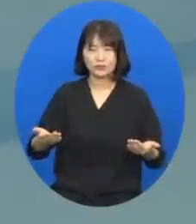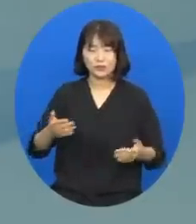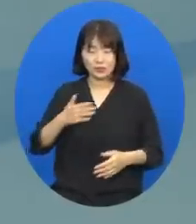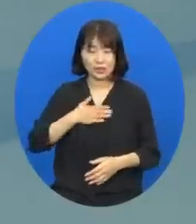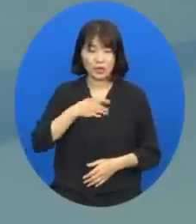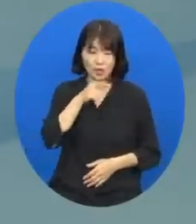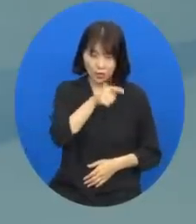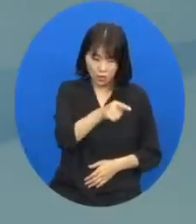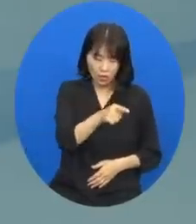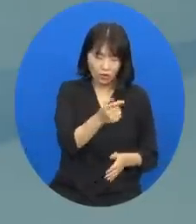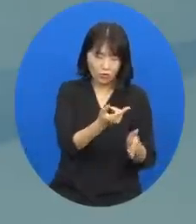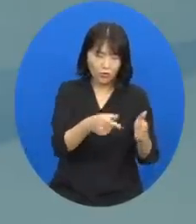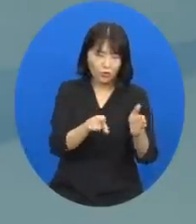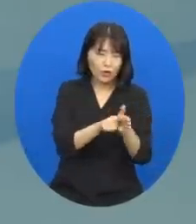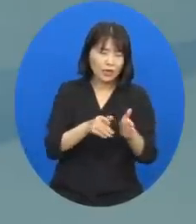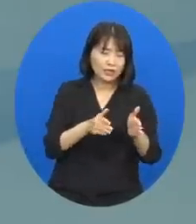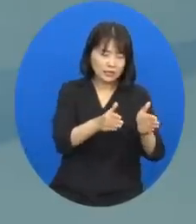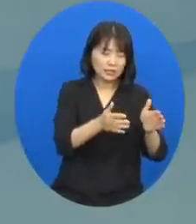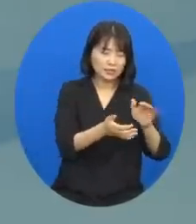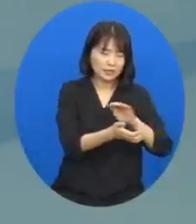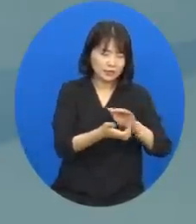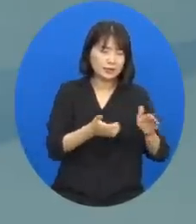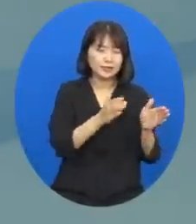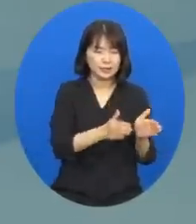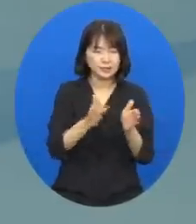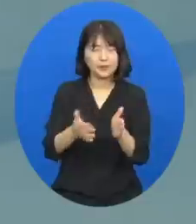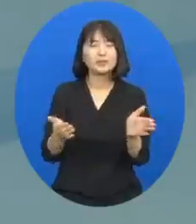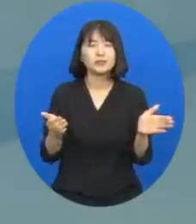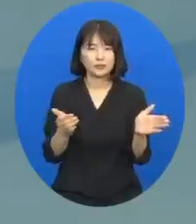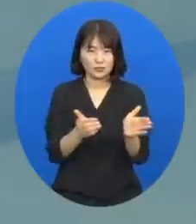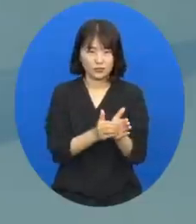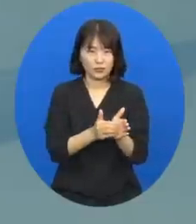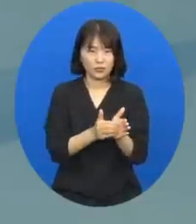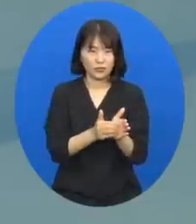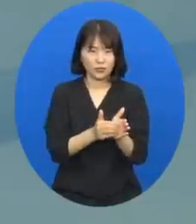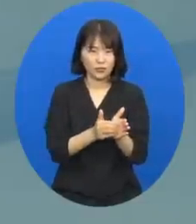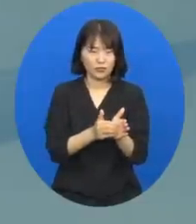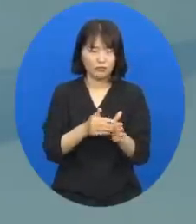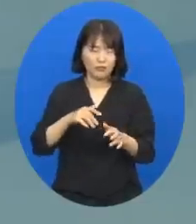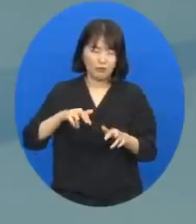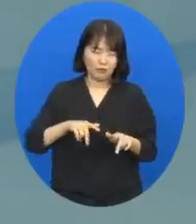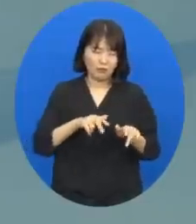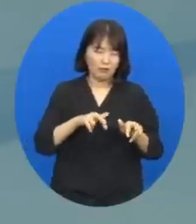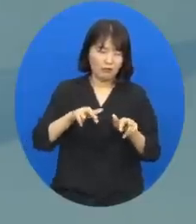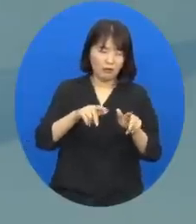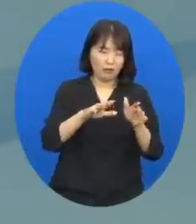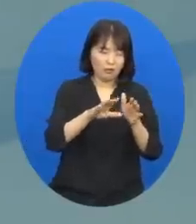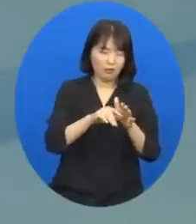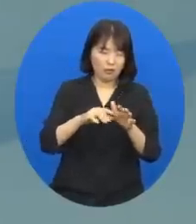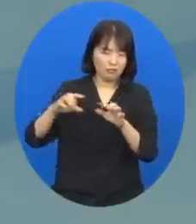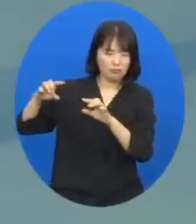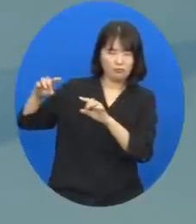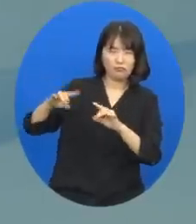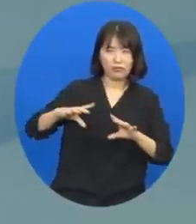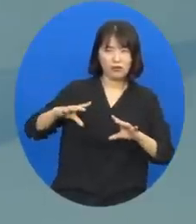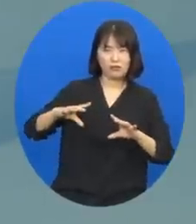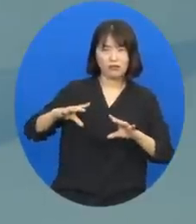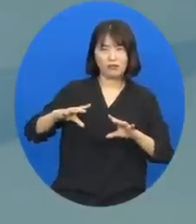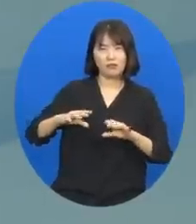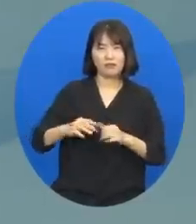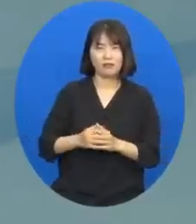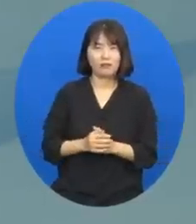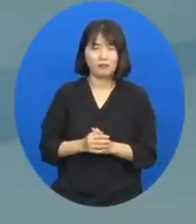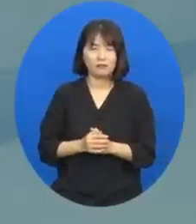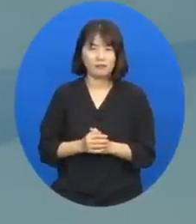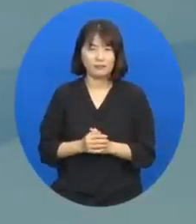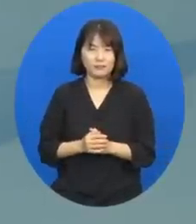위한 길을 예비해 따 걷는데 그 마음이 확 들어온 숲속 이었읍니다 정말